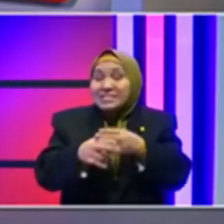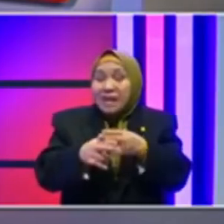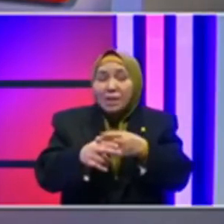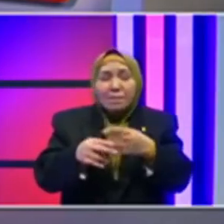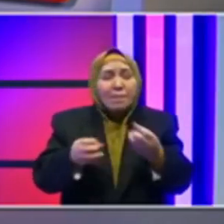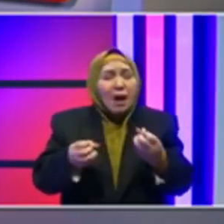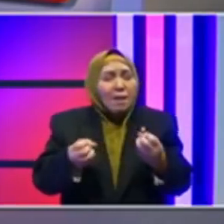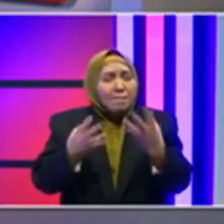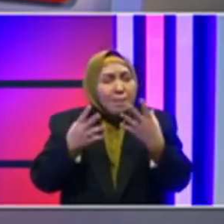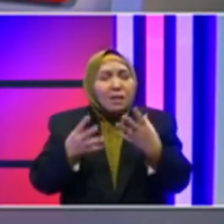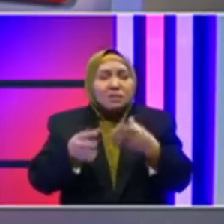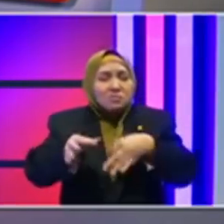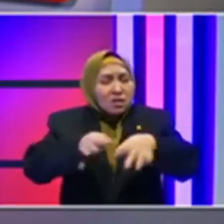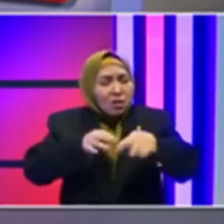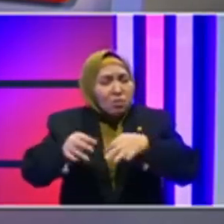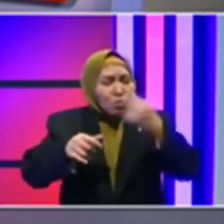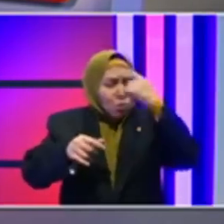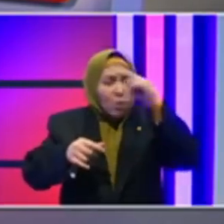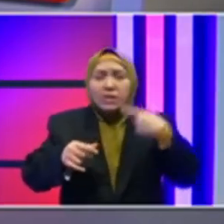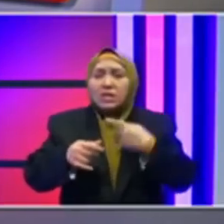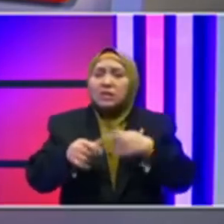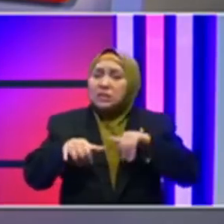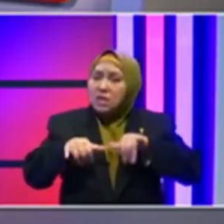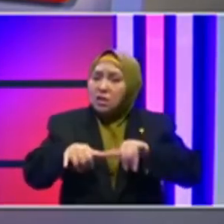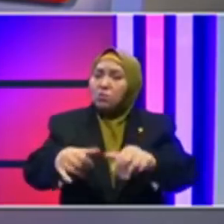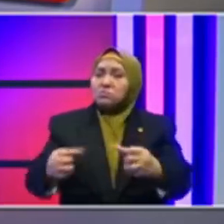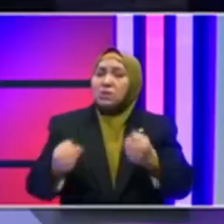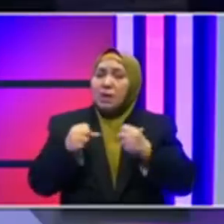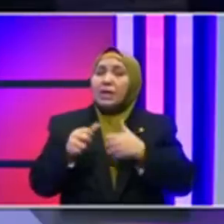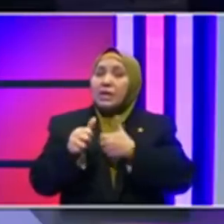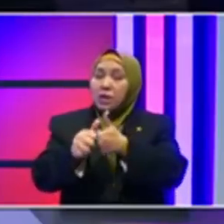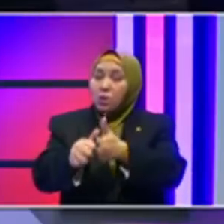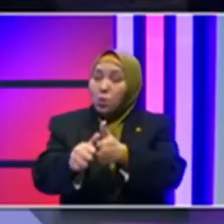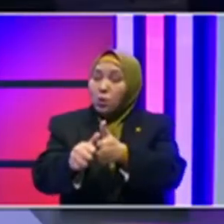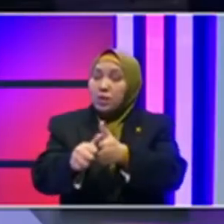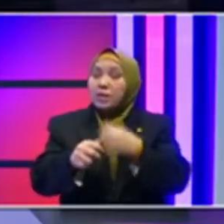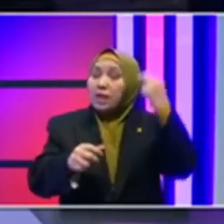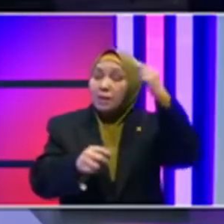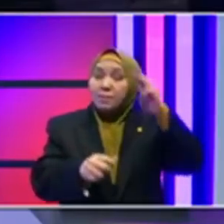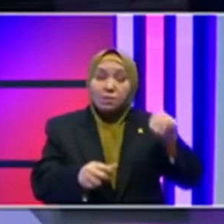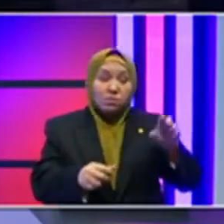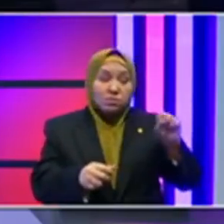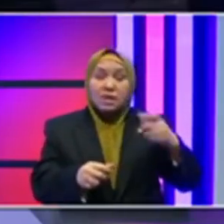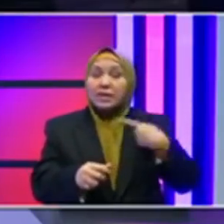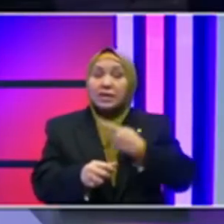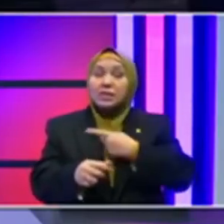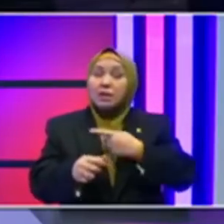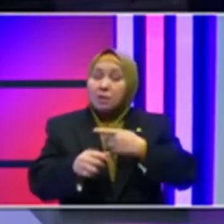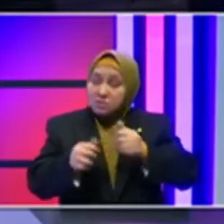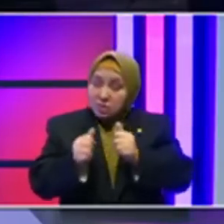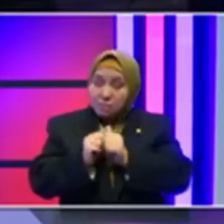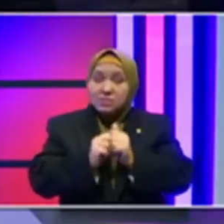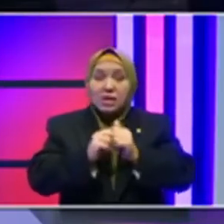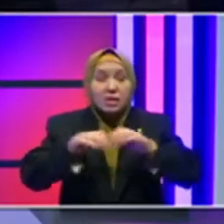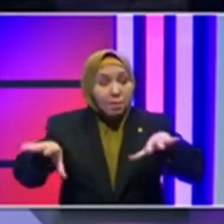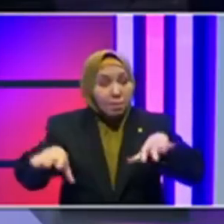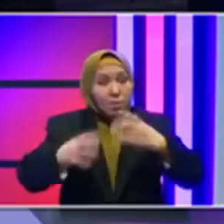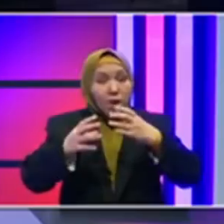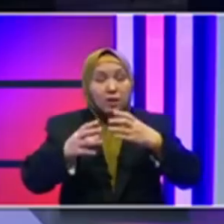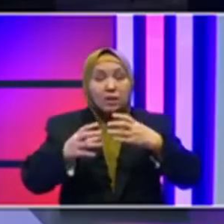perkara untuk kita terus berazam mengikut Jejak Nabi Musa Dan inilah yang kita ingin sama-sama laksanakan